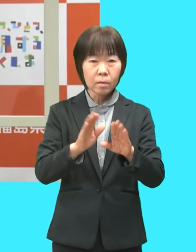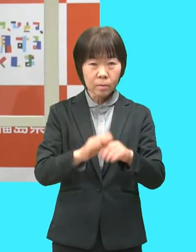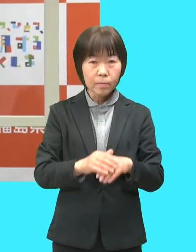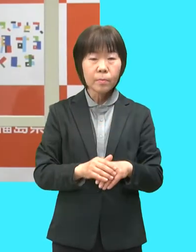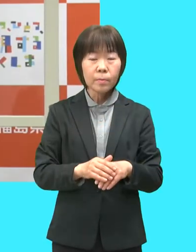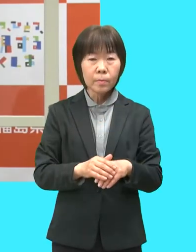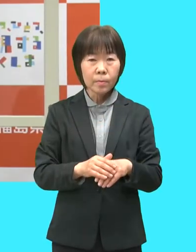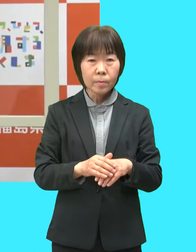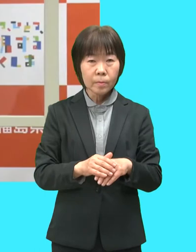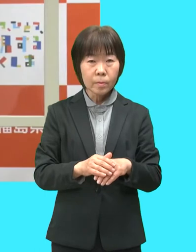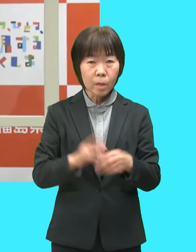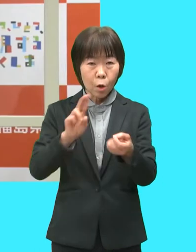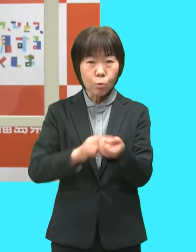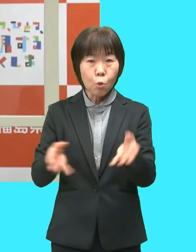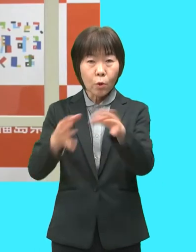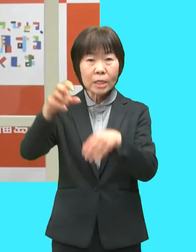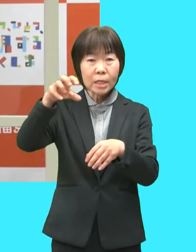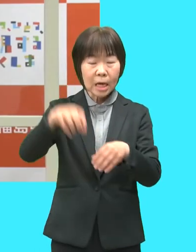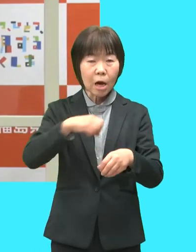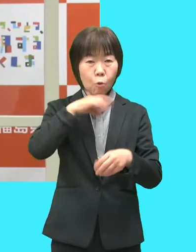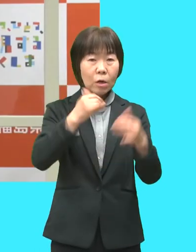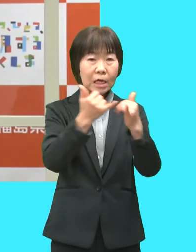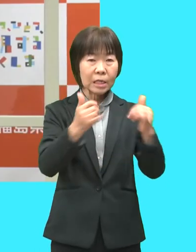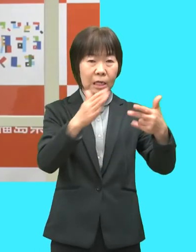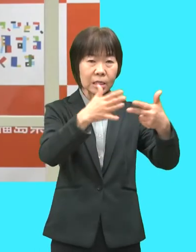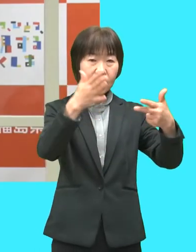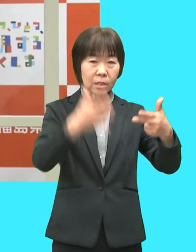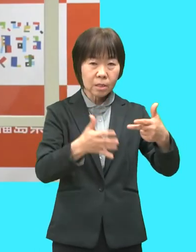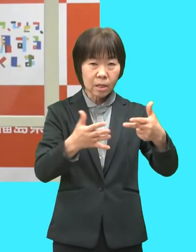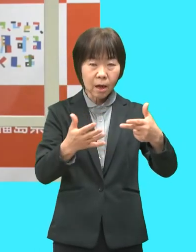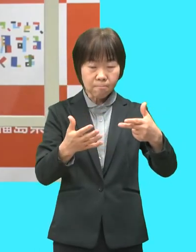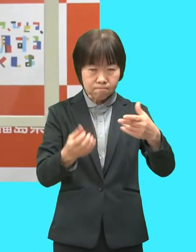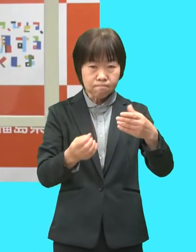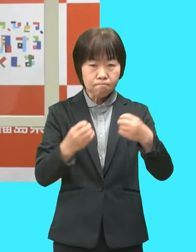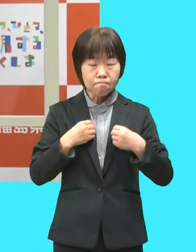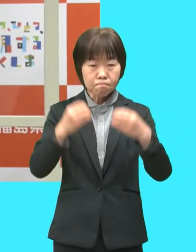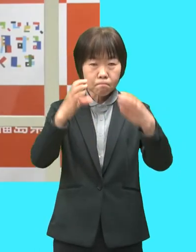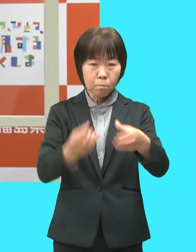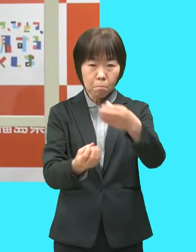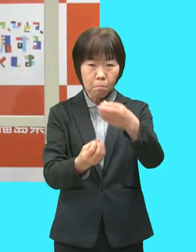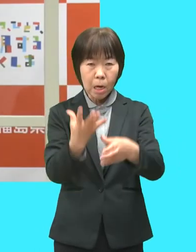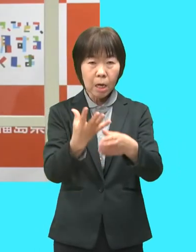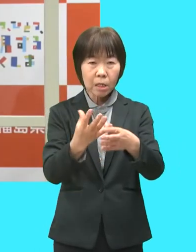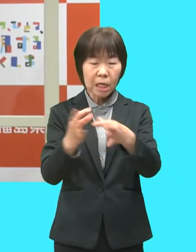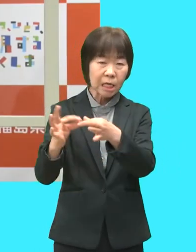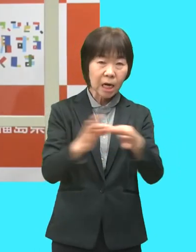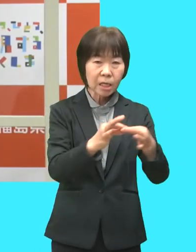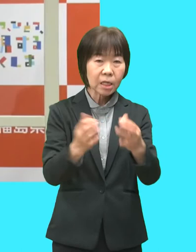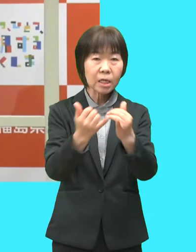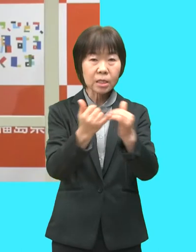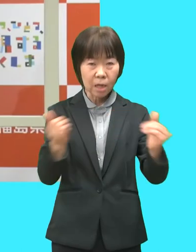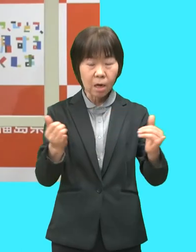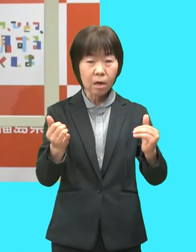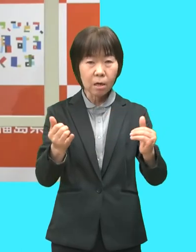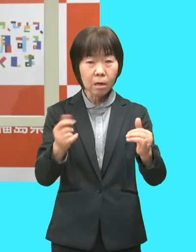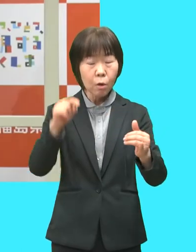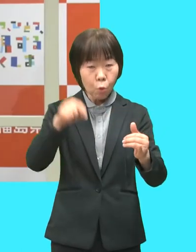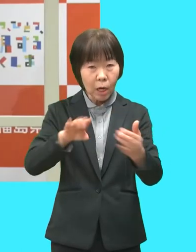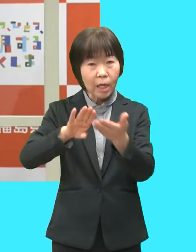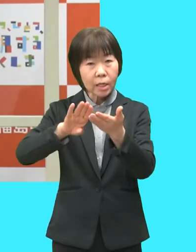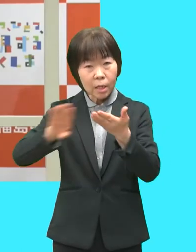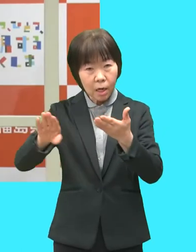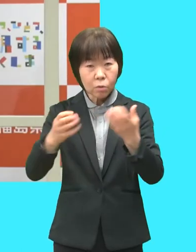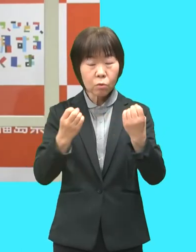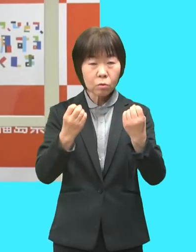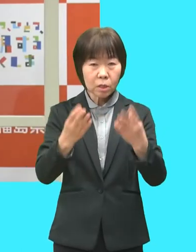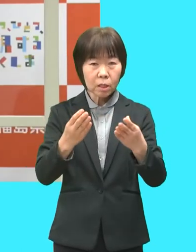いただきましたが病院や高齢者施設で発生したクラスターの関係者とそれ以外の新規感